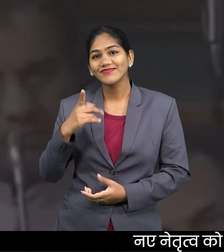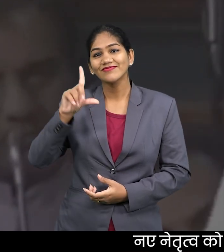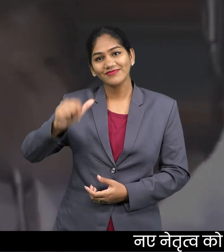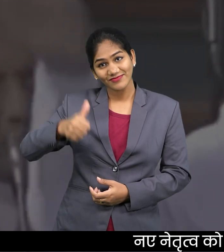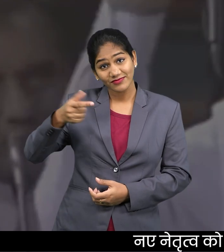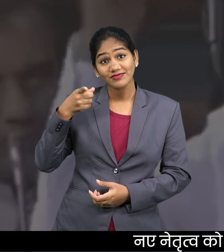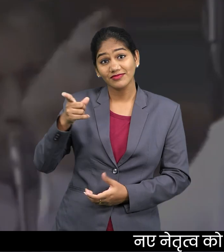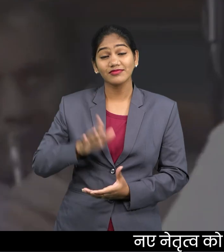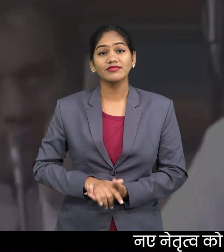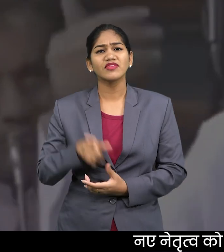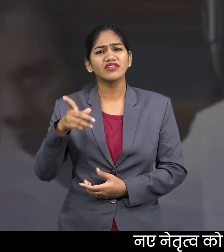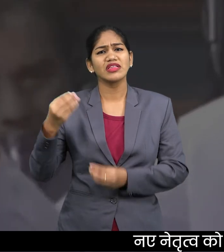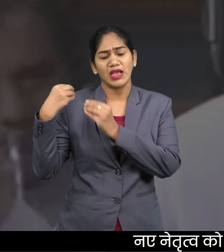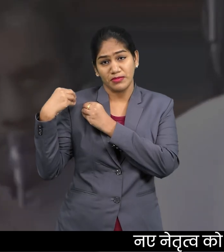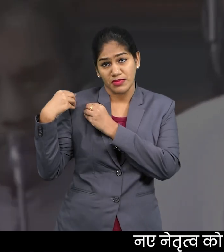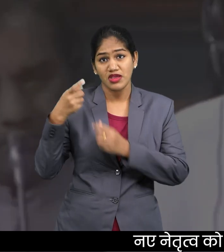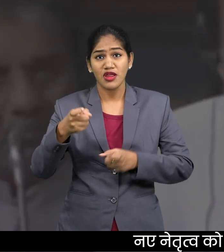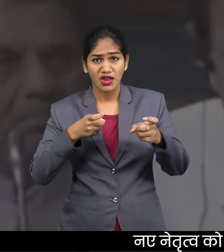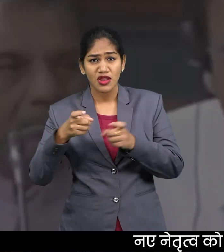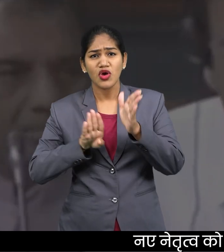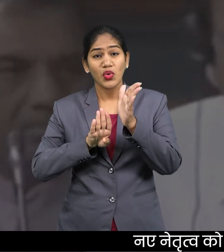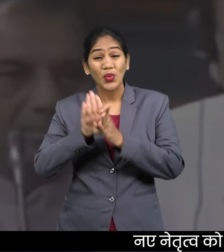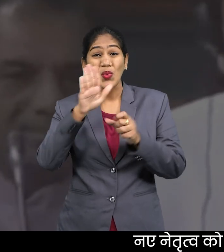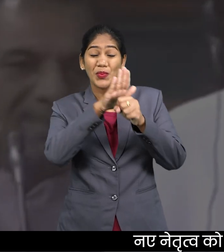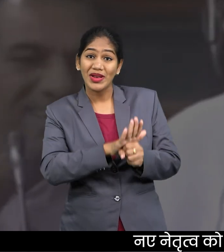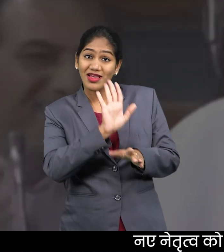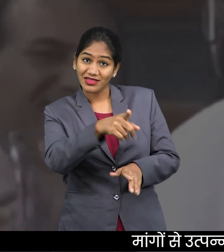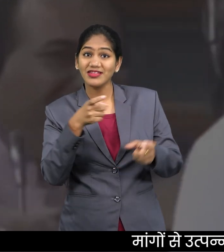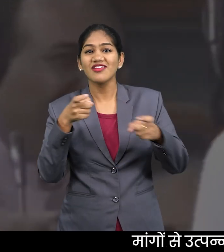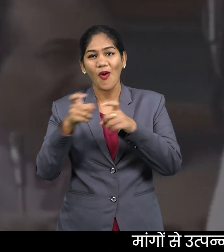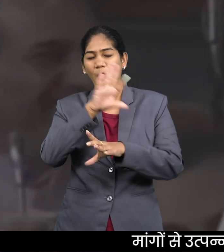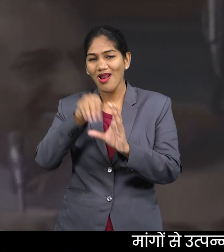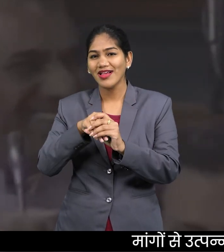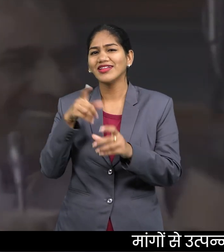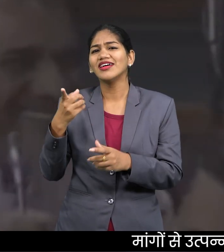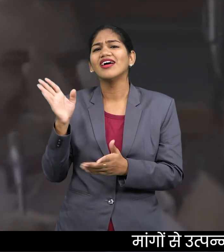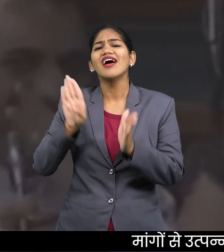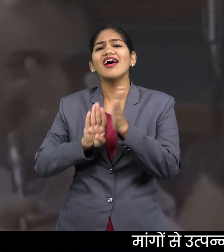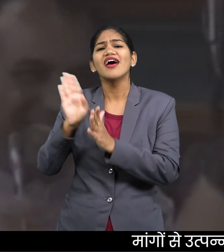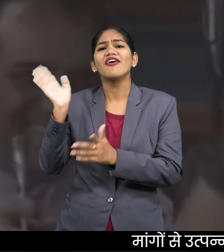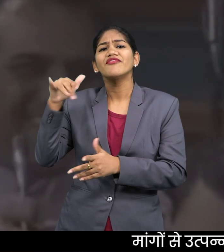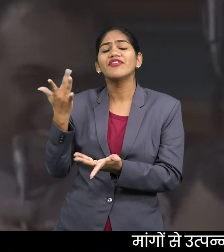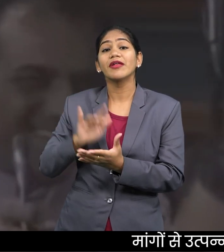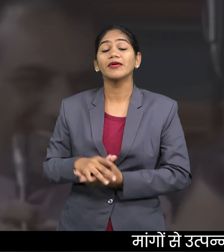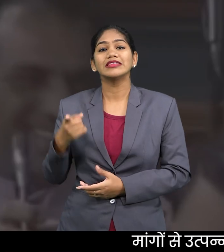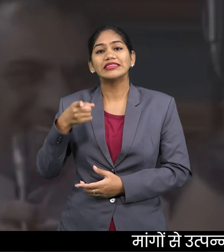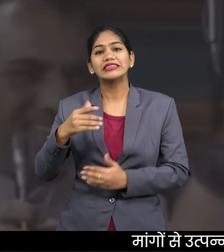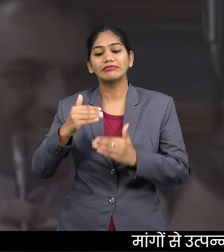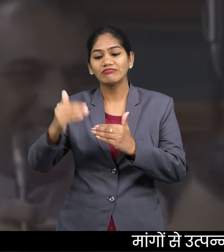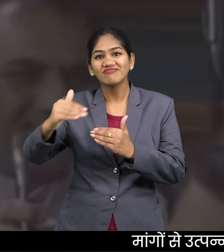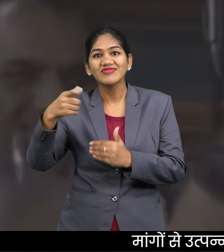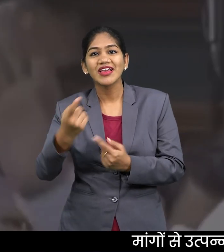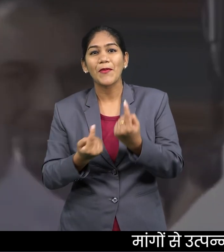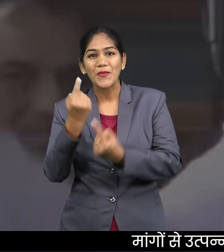नए नेतृत्व को आगामी राजनीतिक जागरूकता और मांगों से उत्पन्न बढ़ते दबावों को